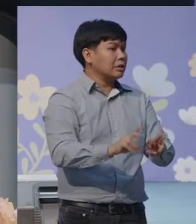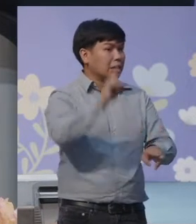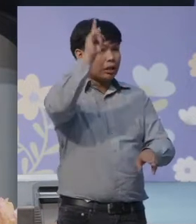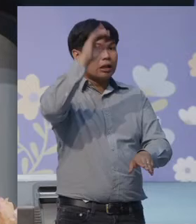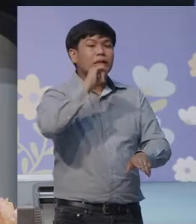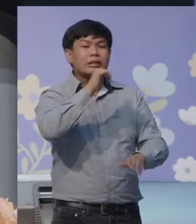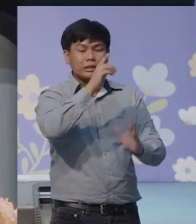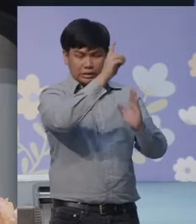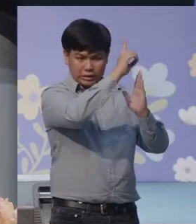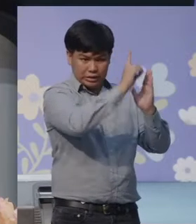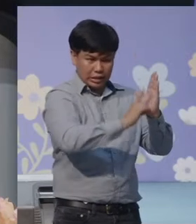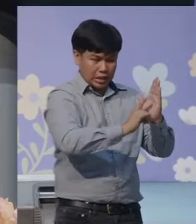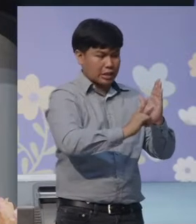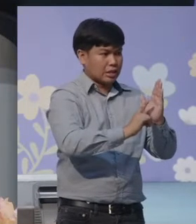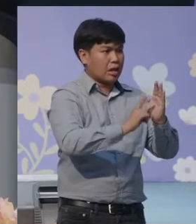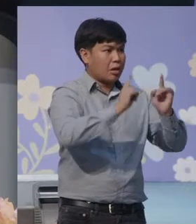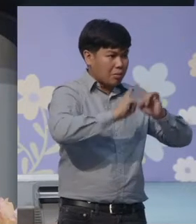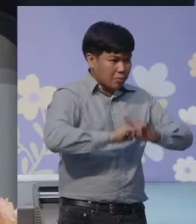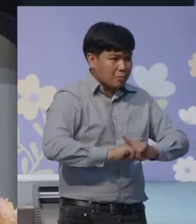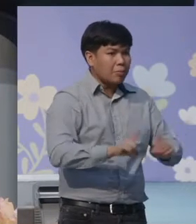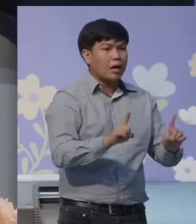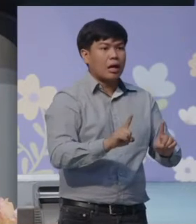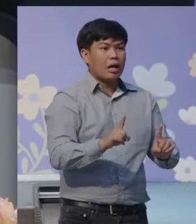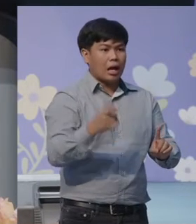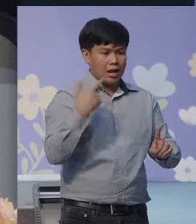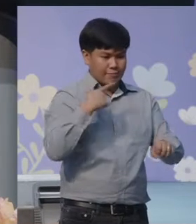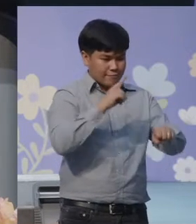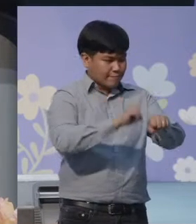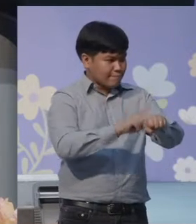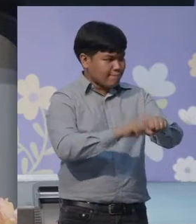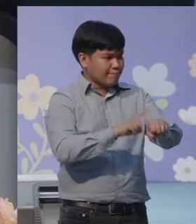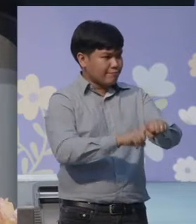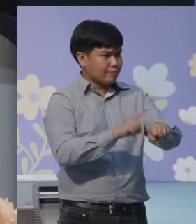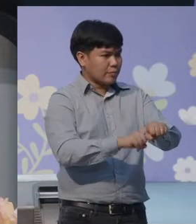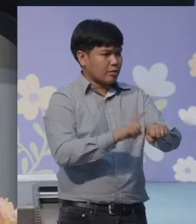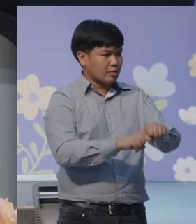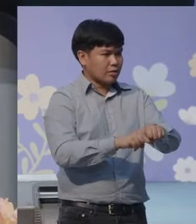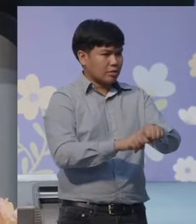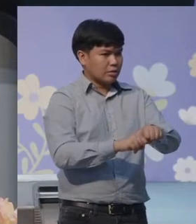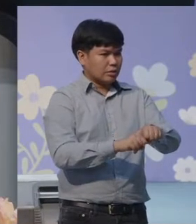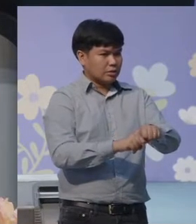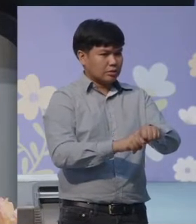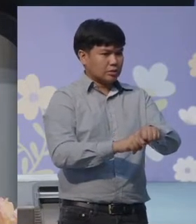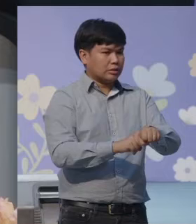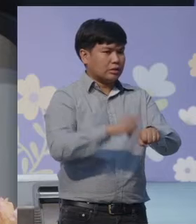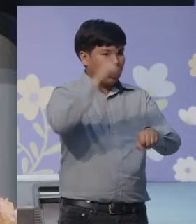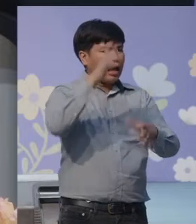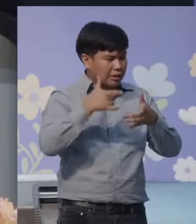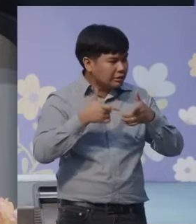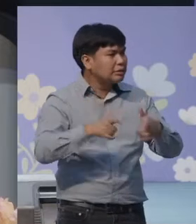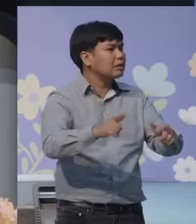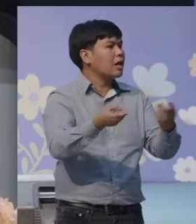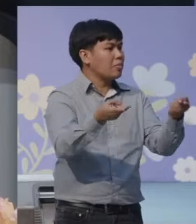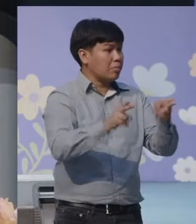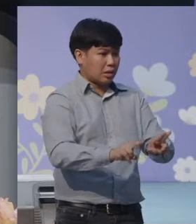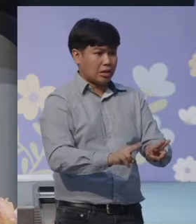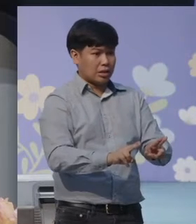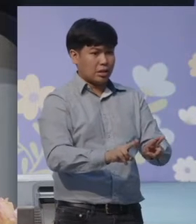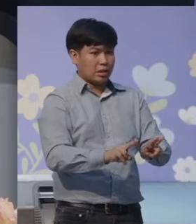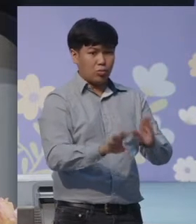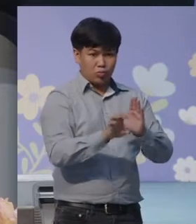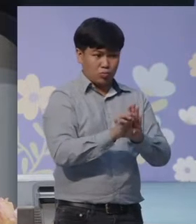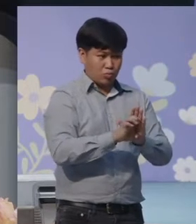ng Panginoon, pero may mga panahon na parang nire-regulate niya at pinayagan niya, no?